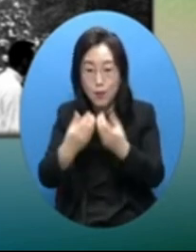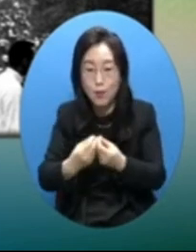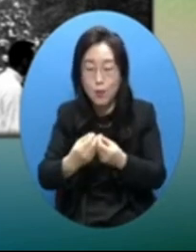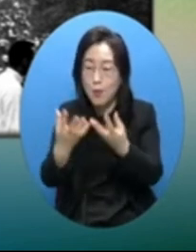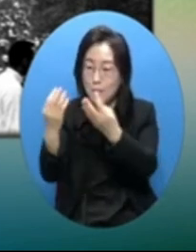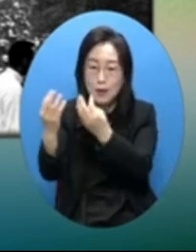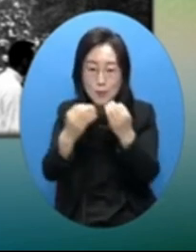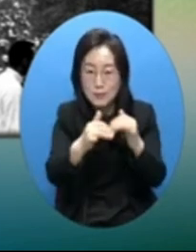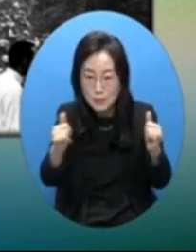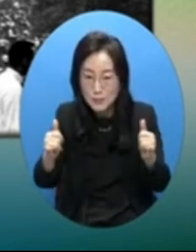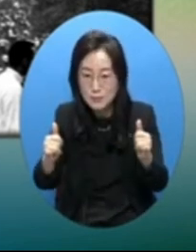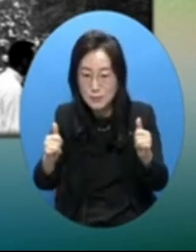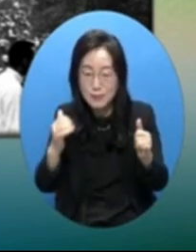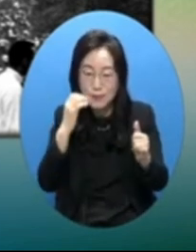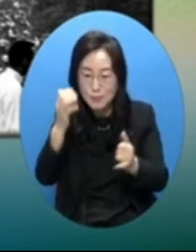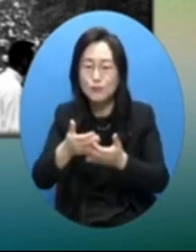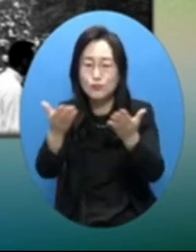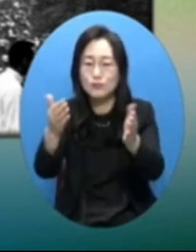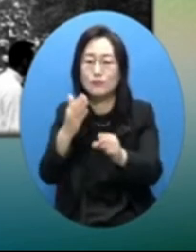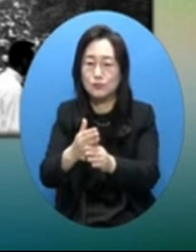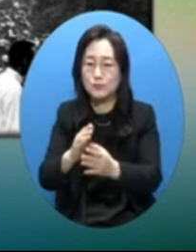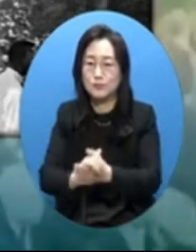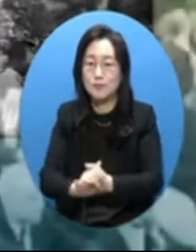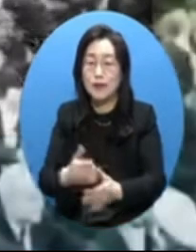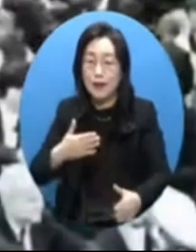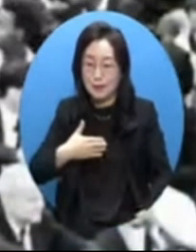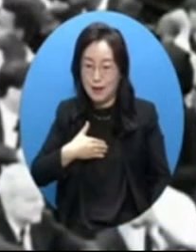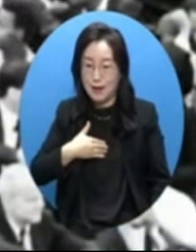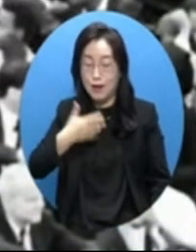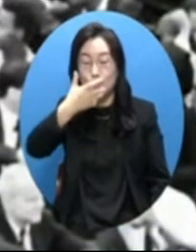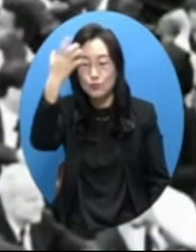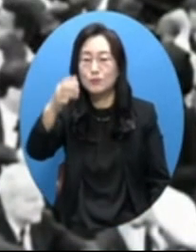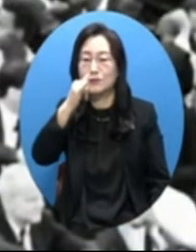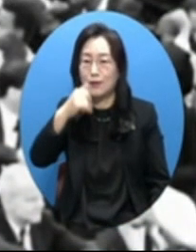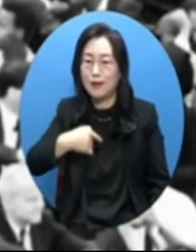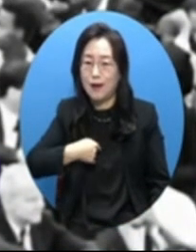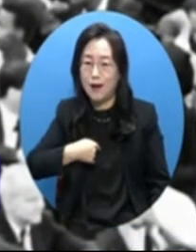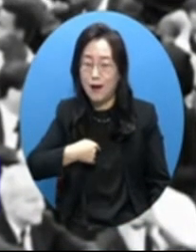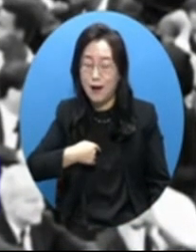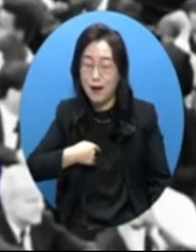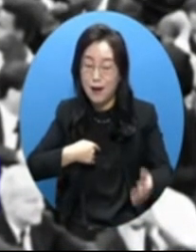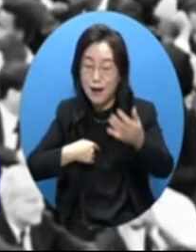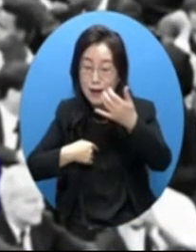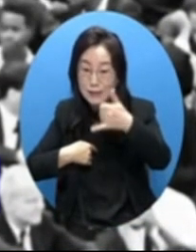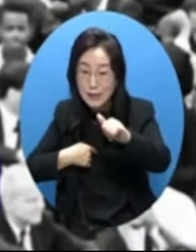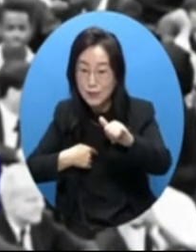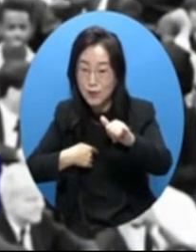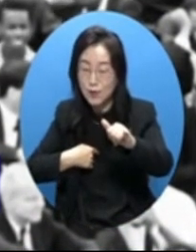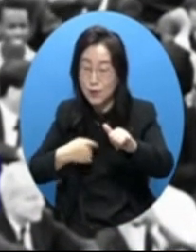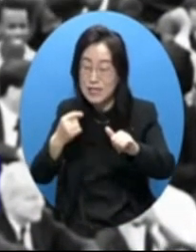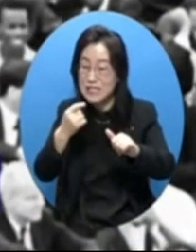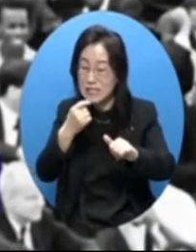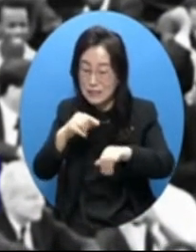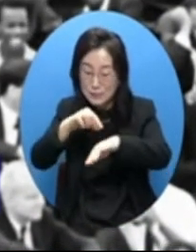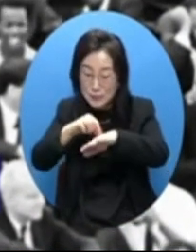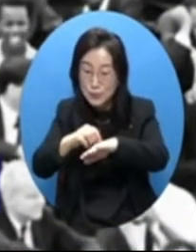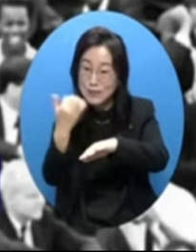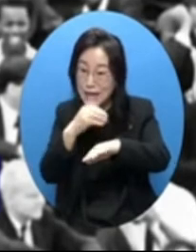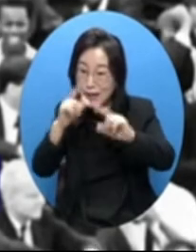여러 사람들에게 큰 감동을 주고 있습니다 나에게는 꿈이 있습니다 나의 내 자녀들이 피부색이 아니라